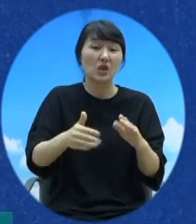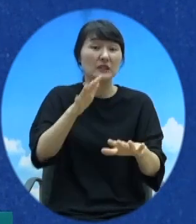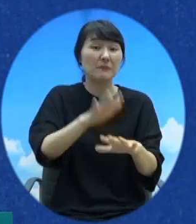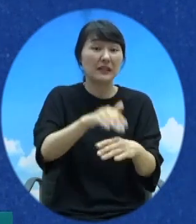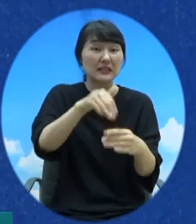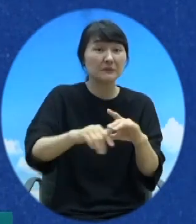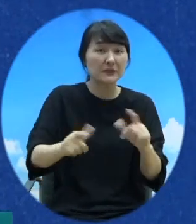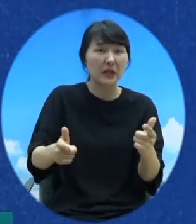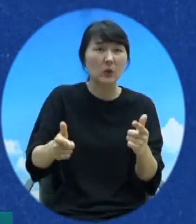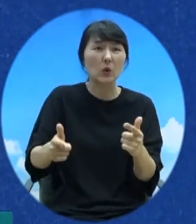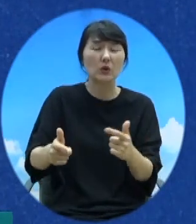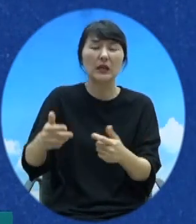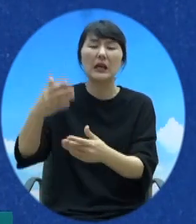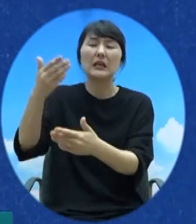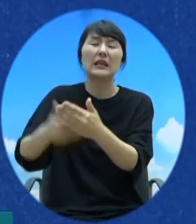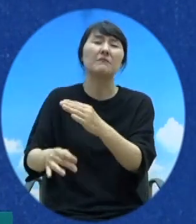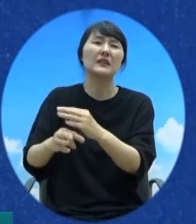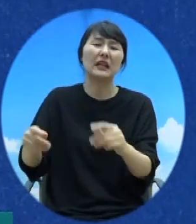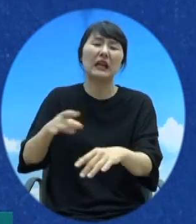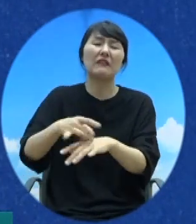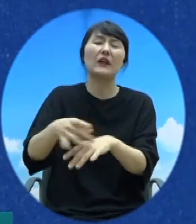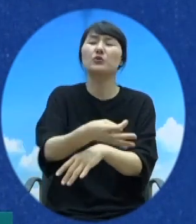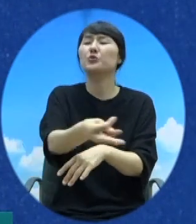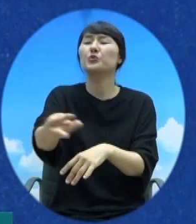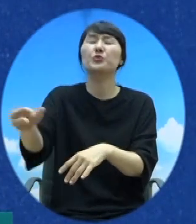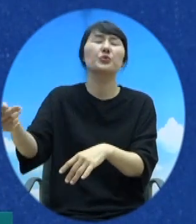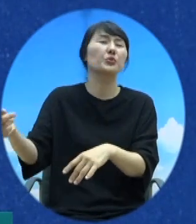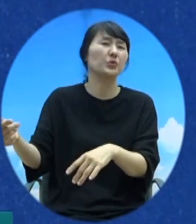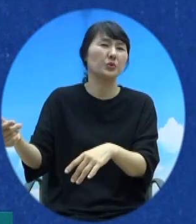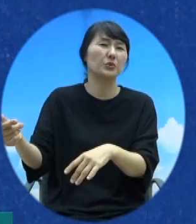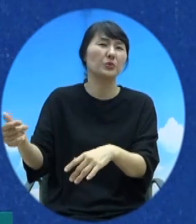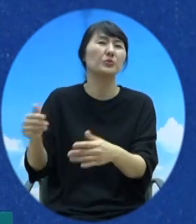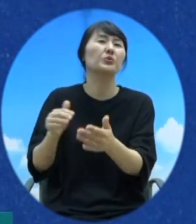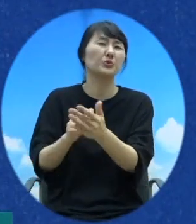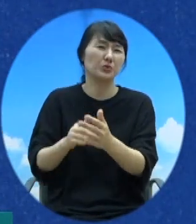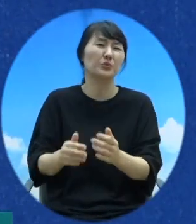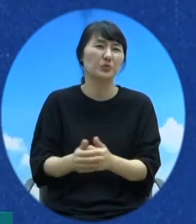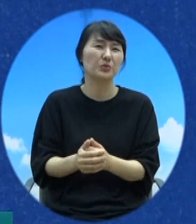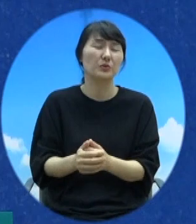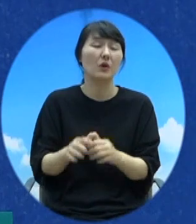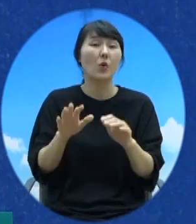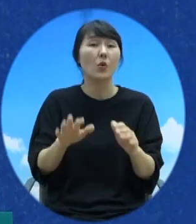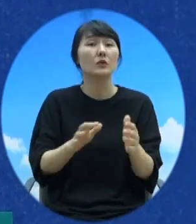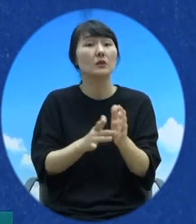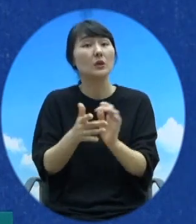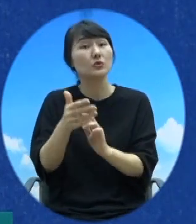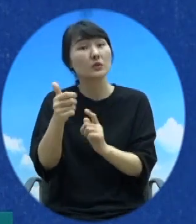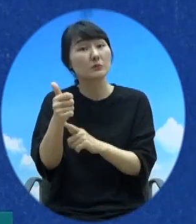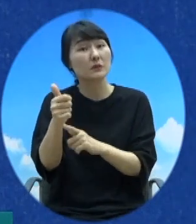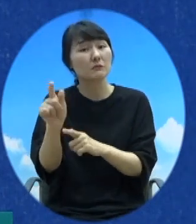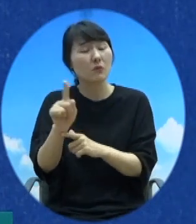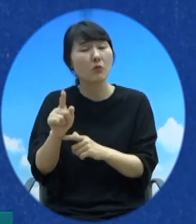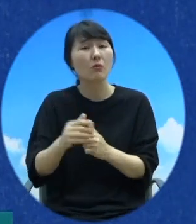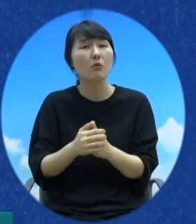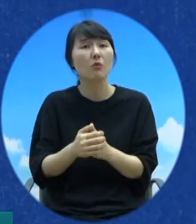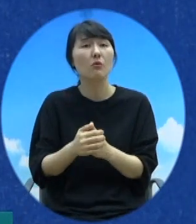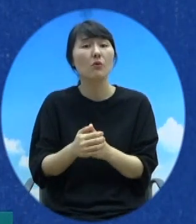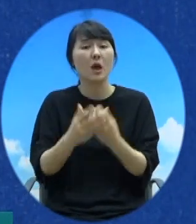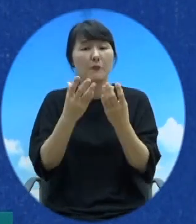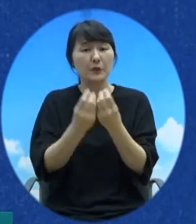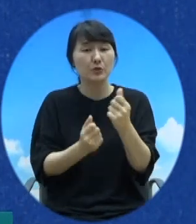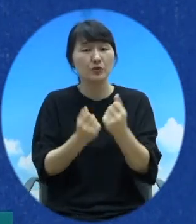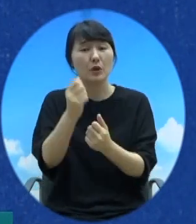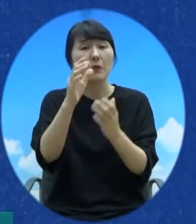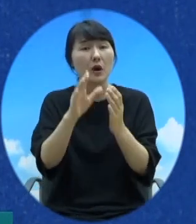땅에 그저 되는 대로 심고 거두는 것인데 오늘 예수님은 굳이 비유로 말씀하실